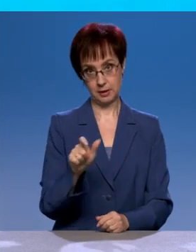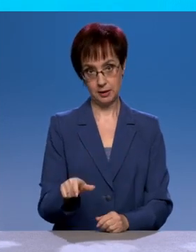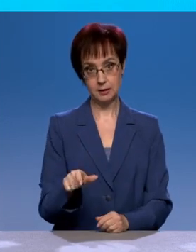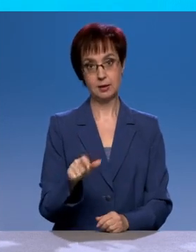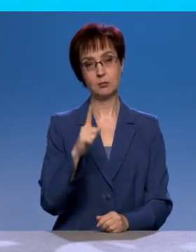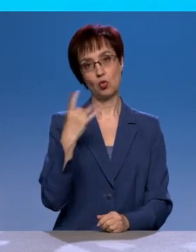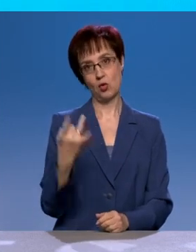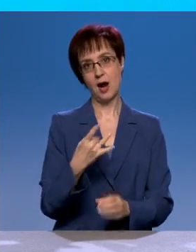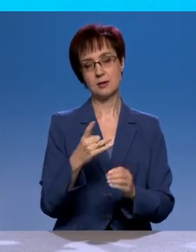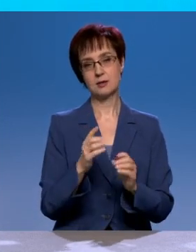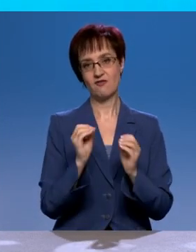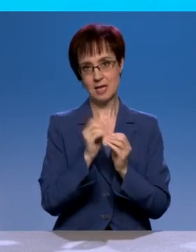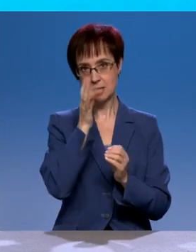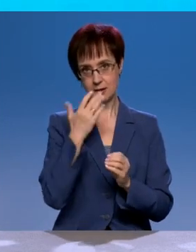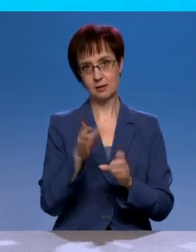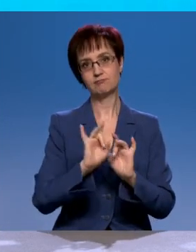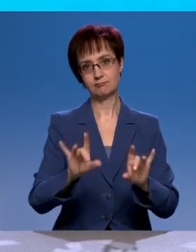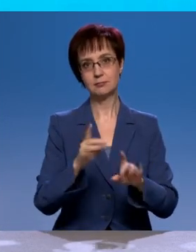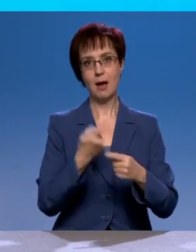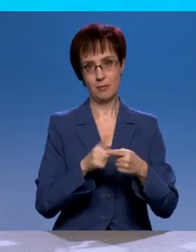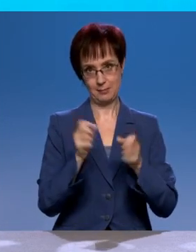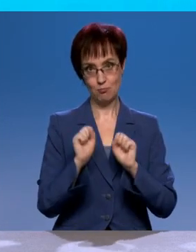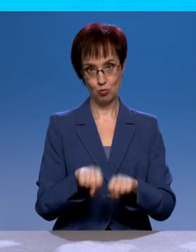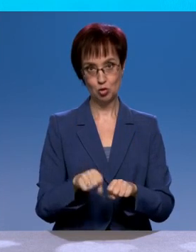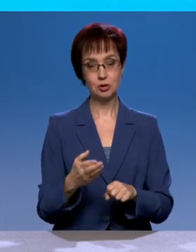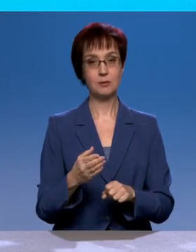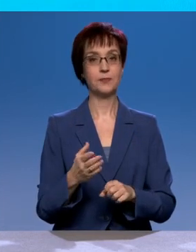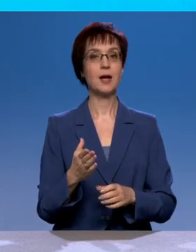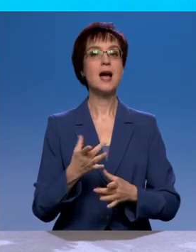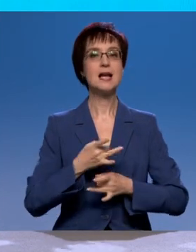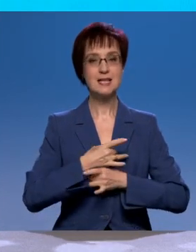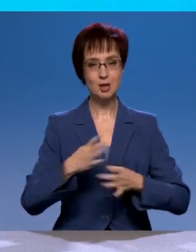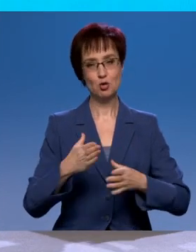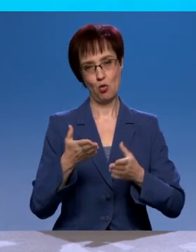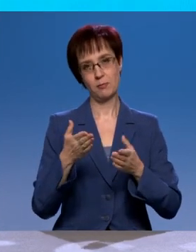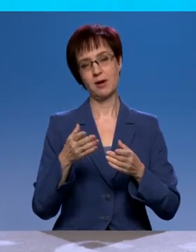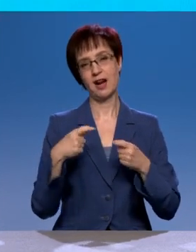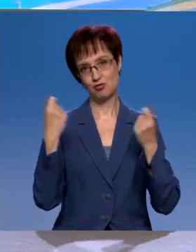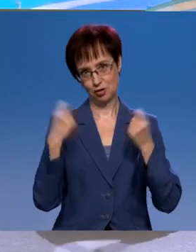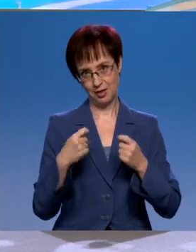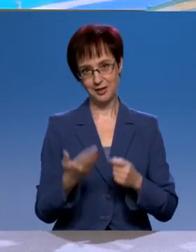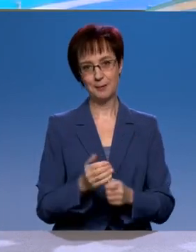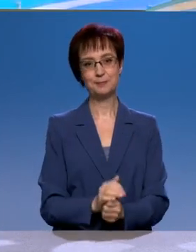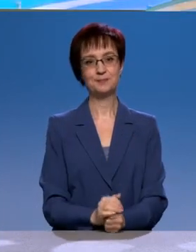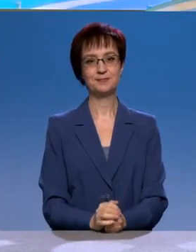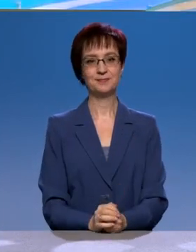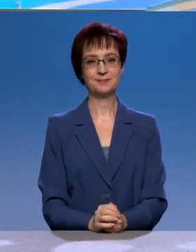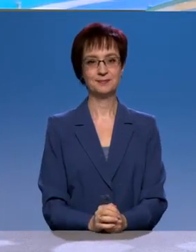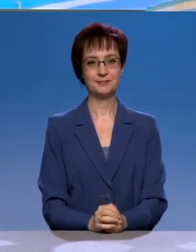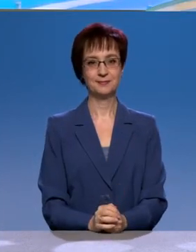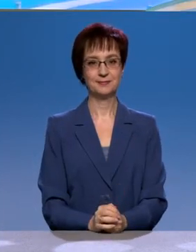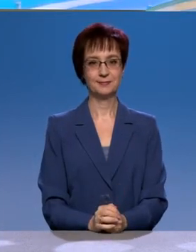с днем рождения, друзья. Да, с днем рождения и благодарность от наших зрителей за «Отражение», за ОТР. Спасибо. Спасибо. Спасибо.